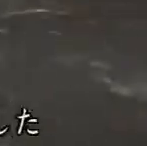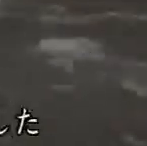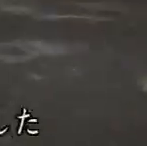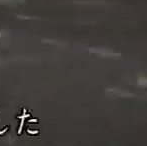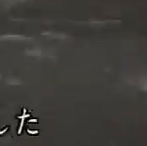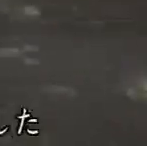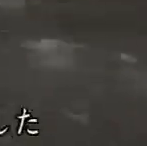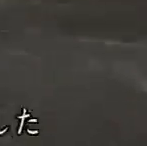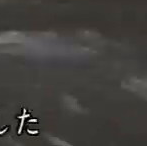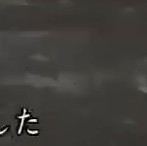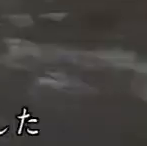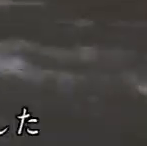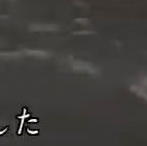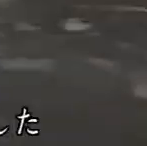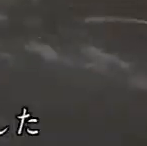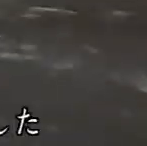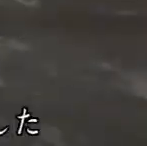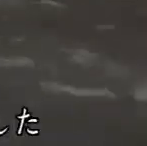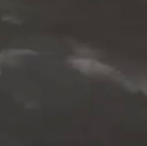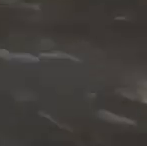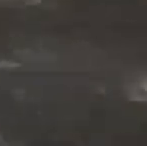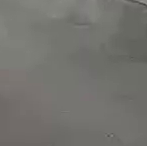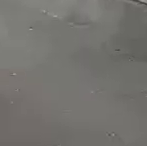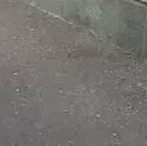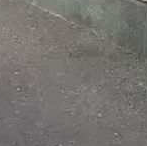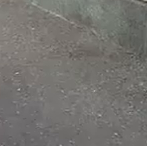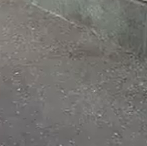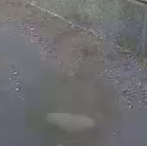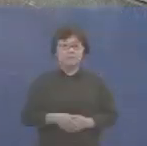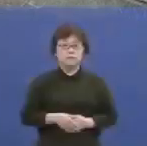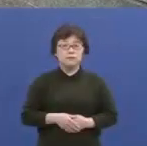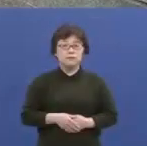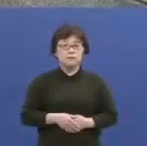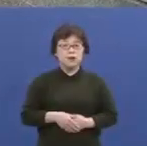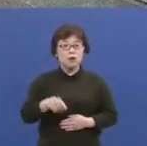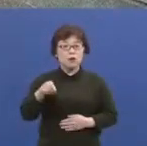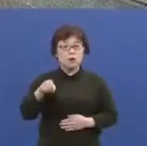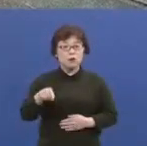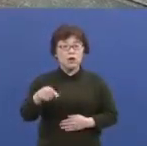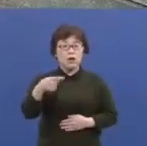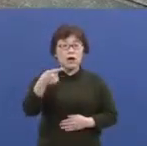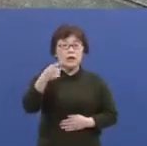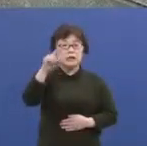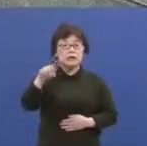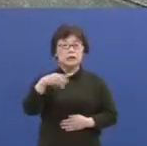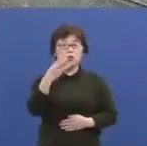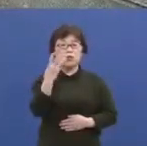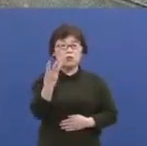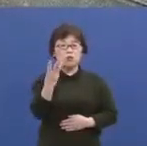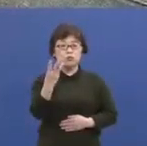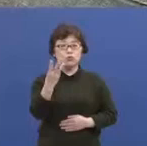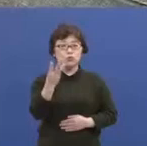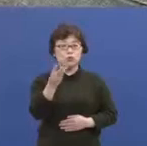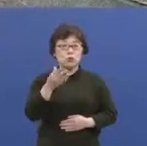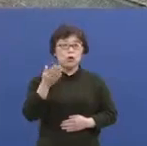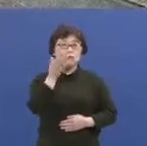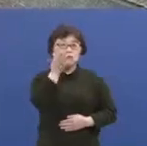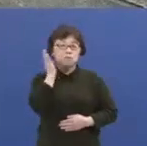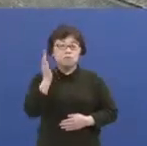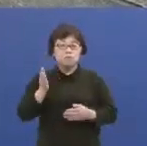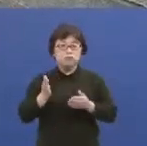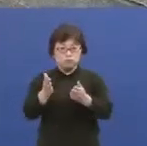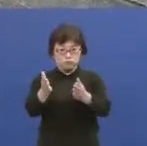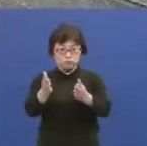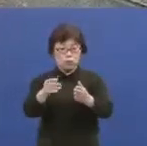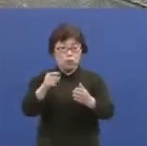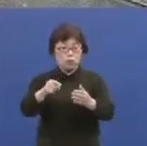流の村々も潤しました。 これが一の湯用水路ですね。 はい。 でもなぜ水路が街